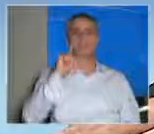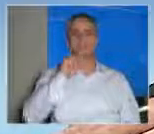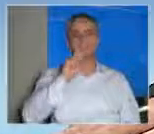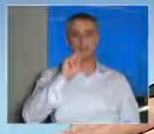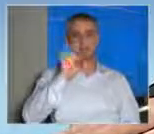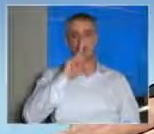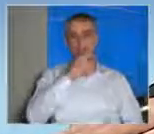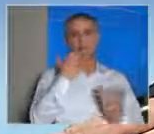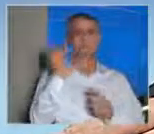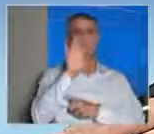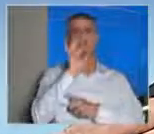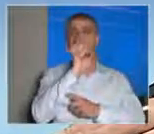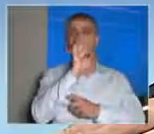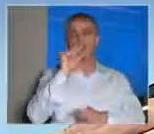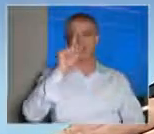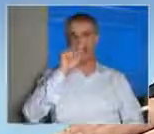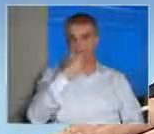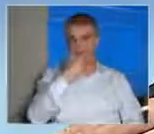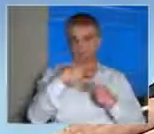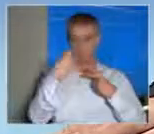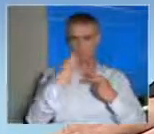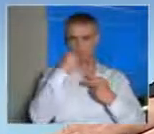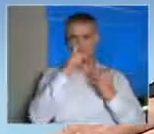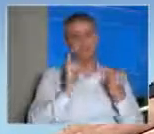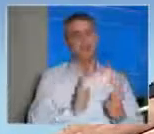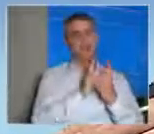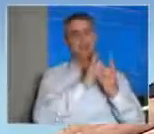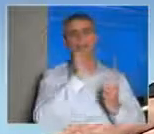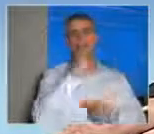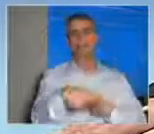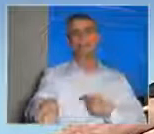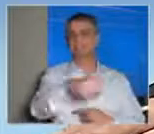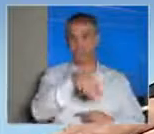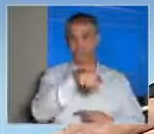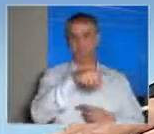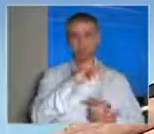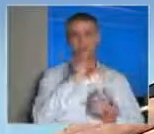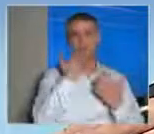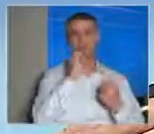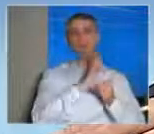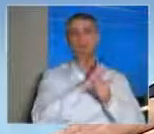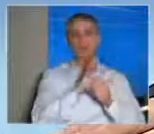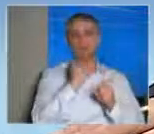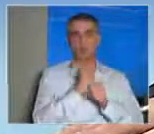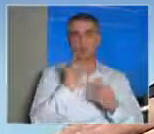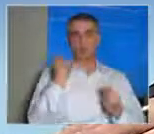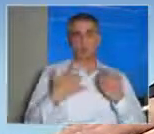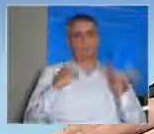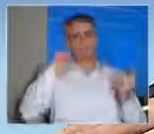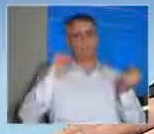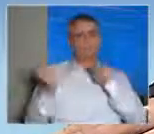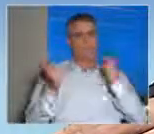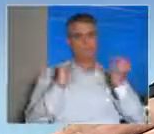של הסטורי של אווה. אתם זוכרים את הפרויקט הזה שמנסה להנגיש לדור הצעיר את השואה, אבל גם מעורר הרבה מאוד